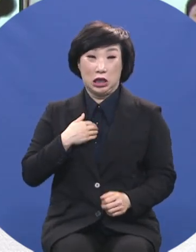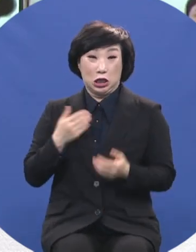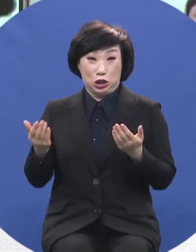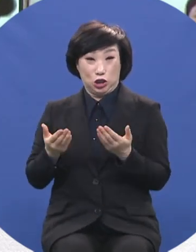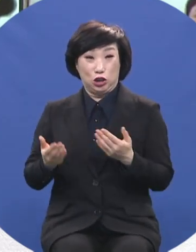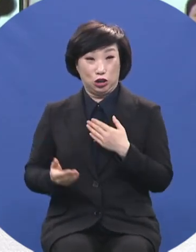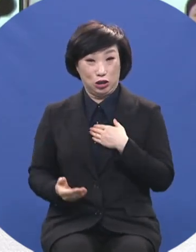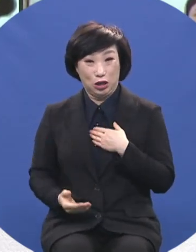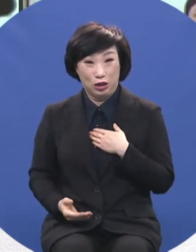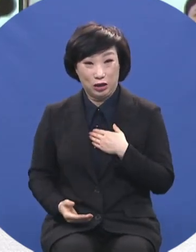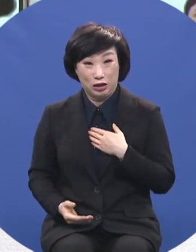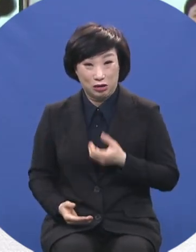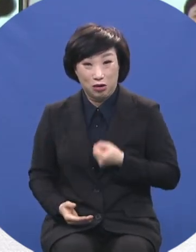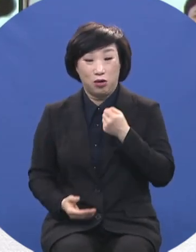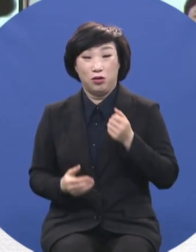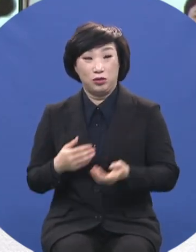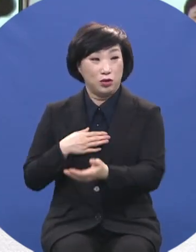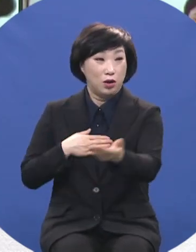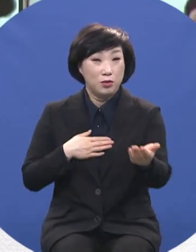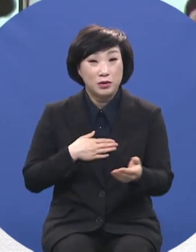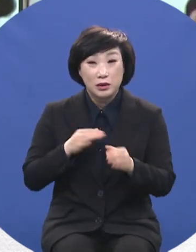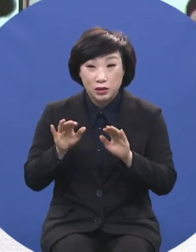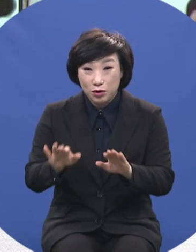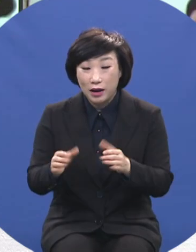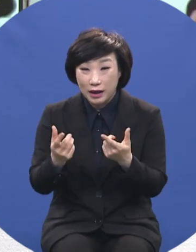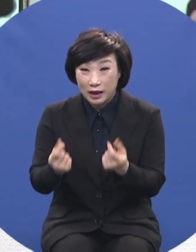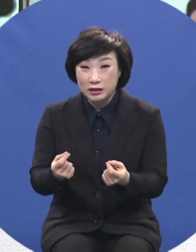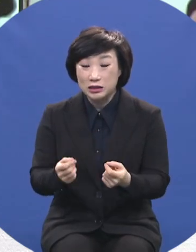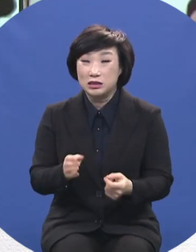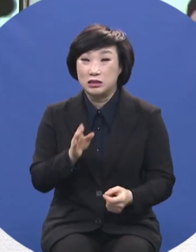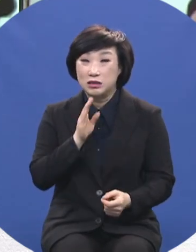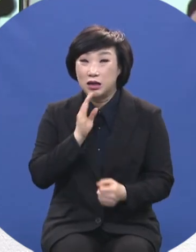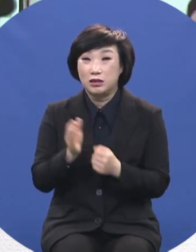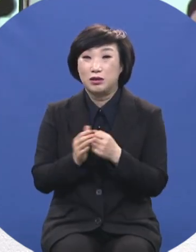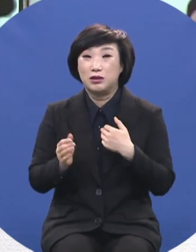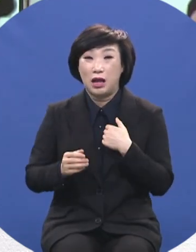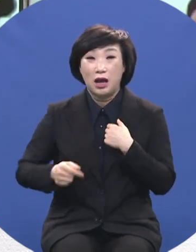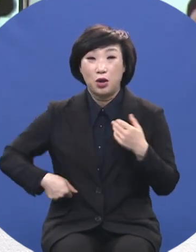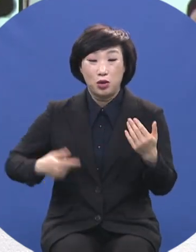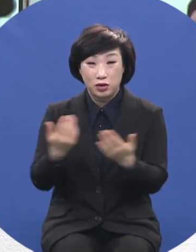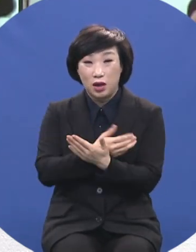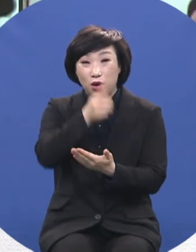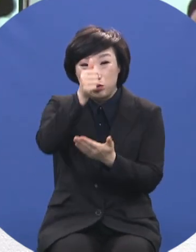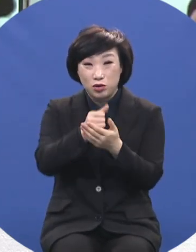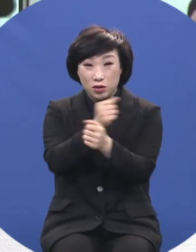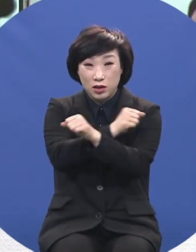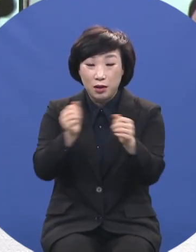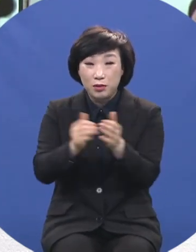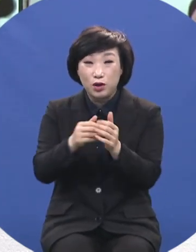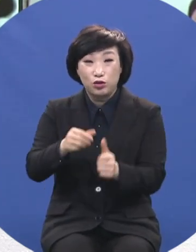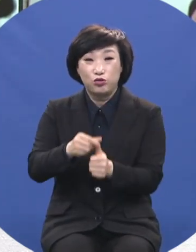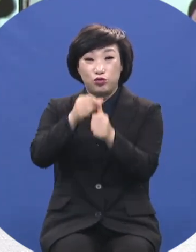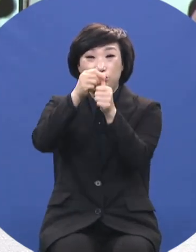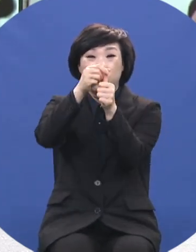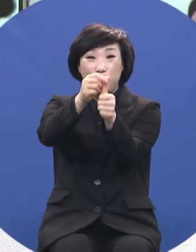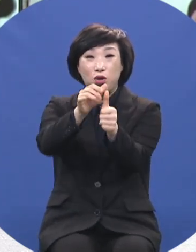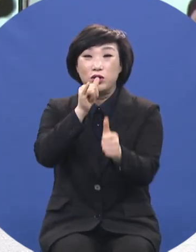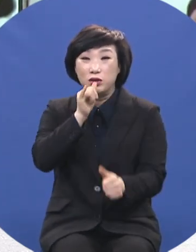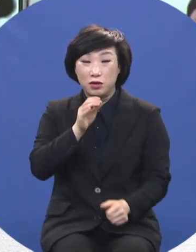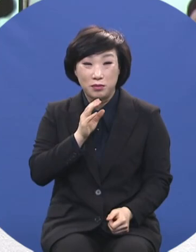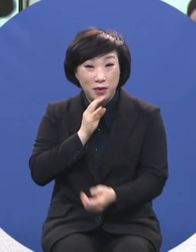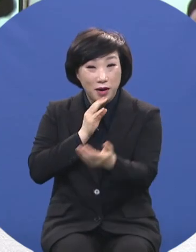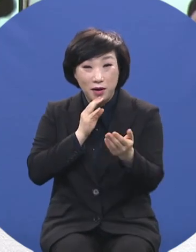사실이니 여러분이 그렇게 실제이기 때문에 내가 회개하고 제사 안 받고 구원 받는 거예요.